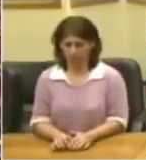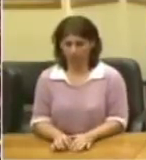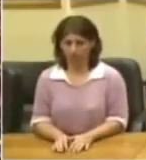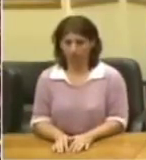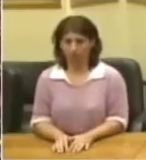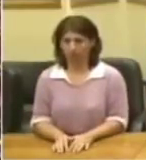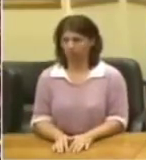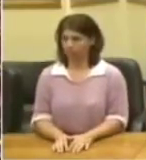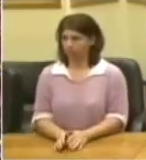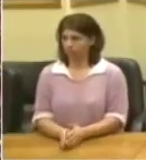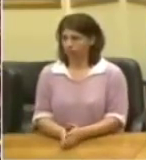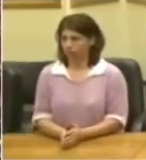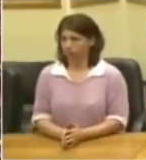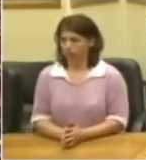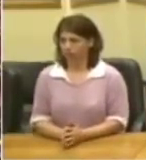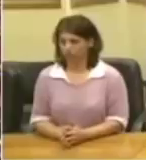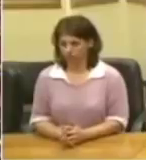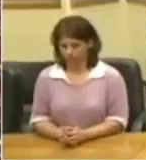Ευχαριστώ.